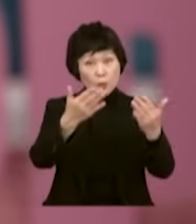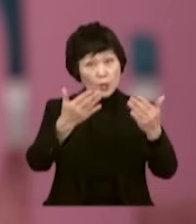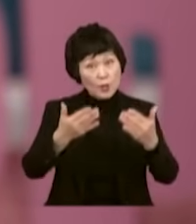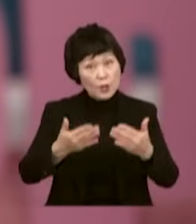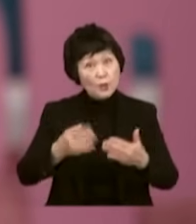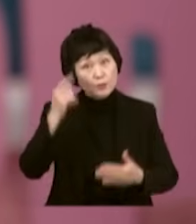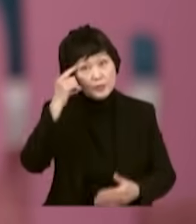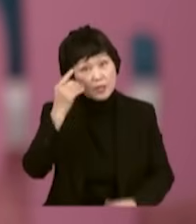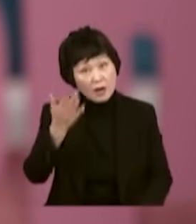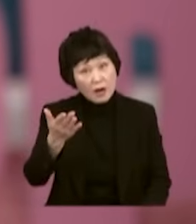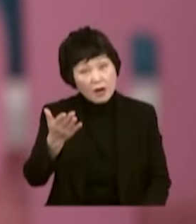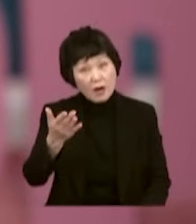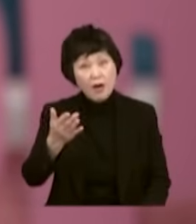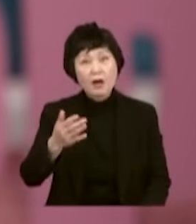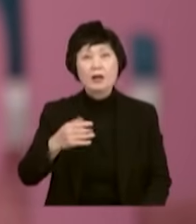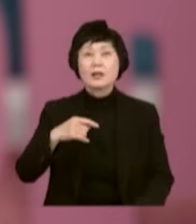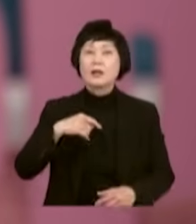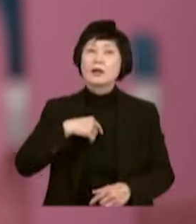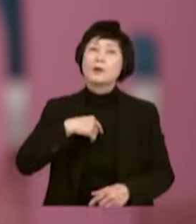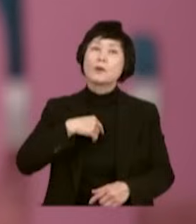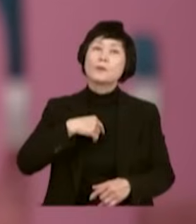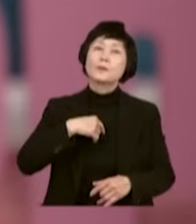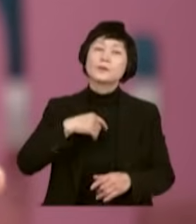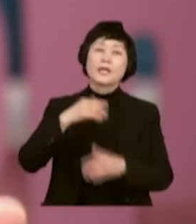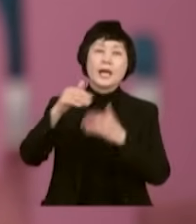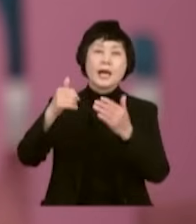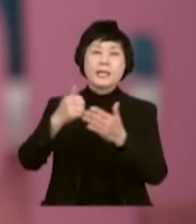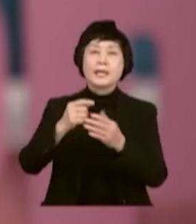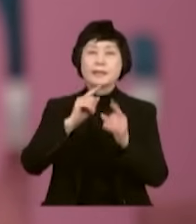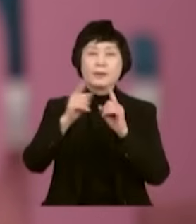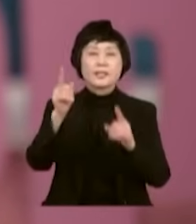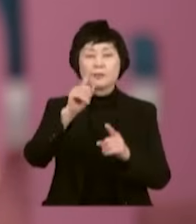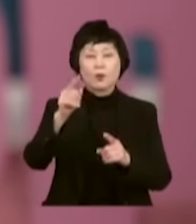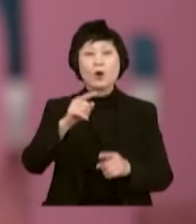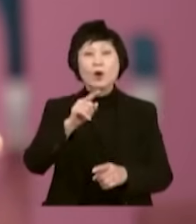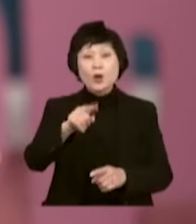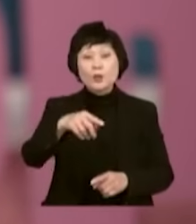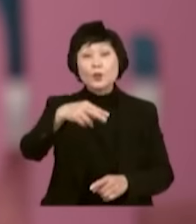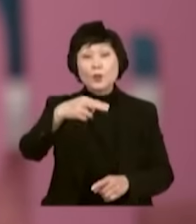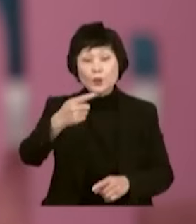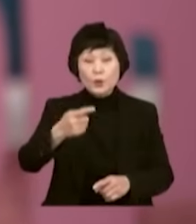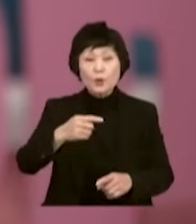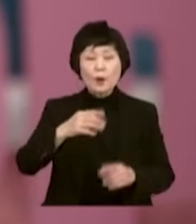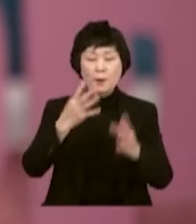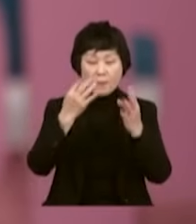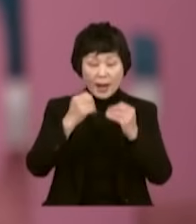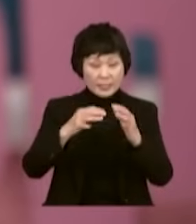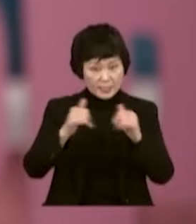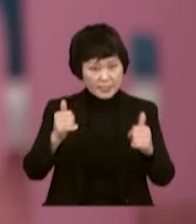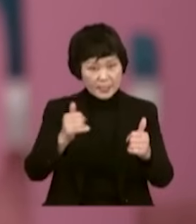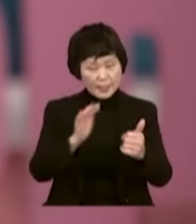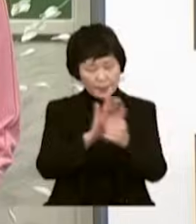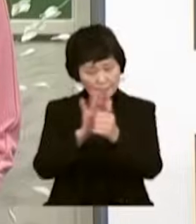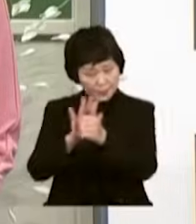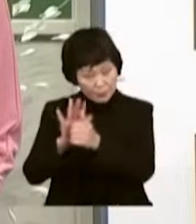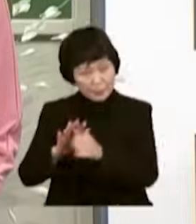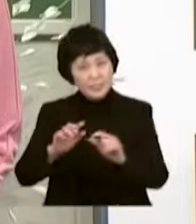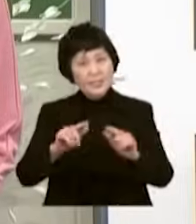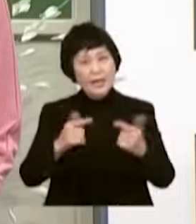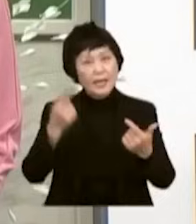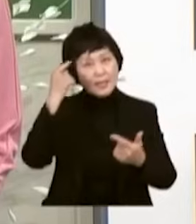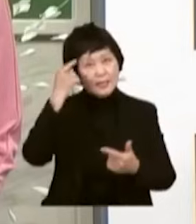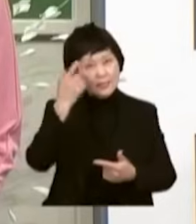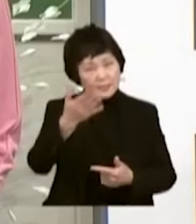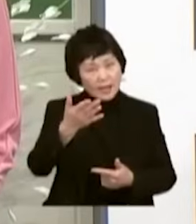너도 남들이 돌보지 않은 버린 내 종을 잘 섬기지 않았냐 하는 그 마음이 오더라고. 예. 그러니까 심은 대로